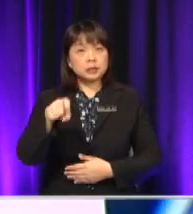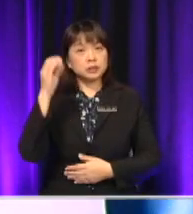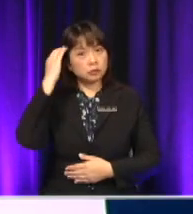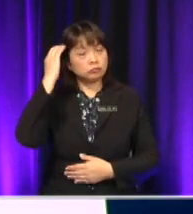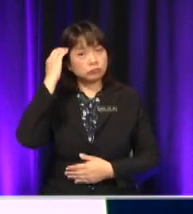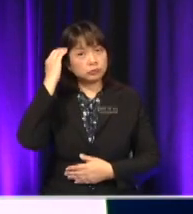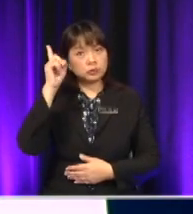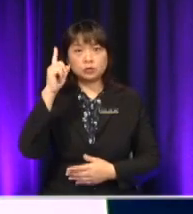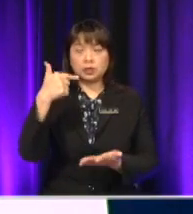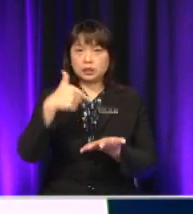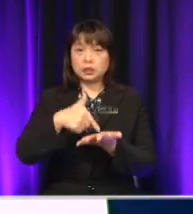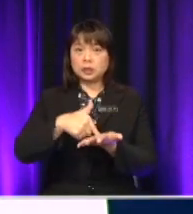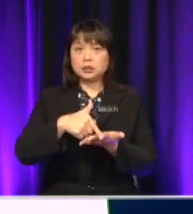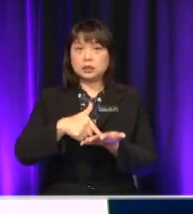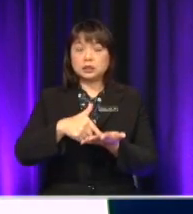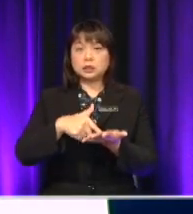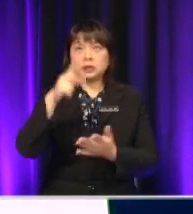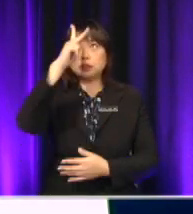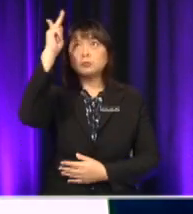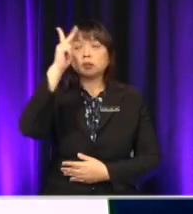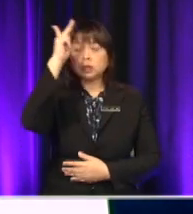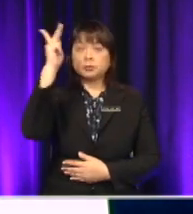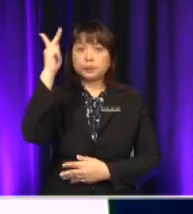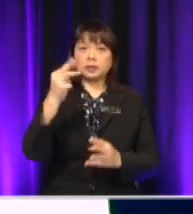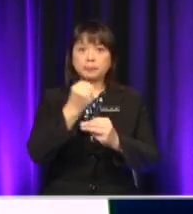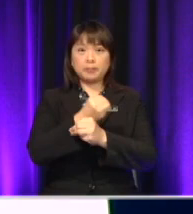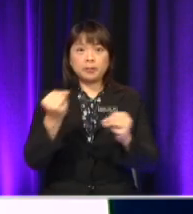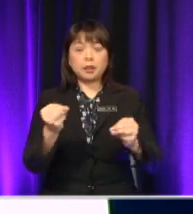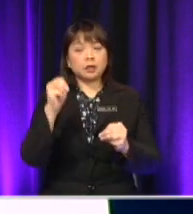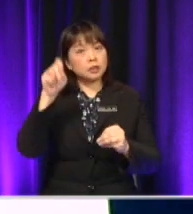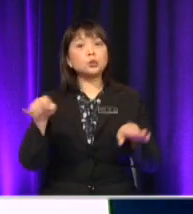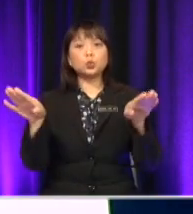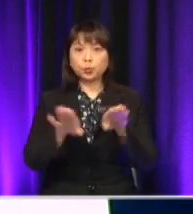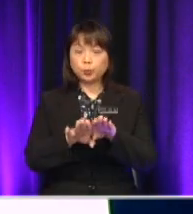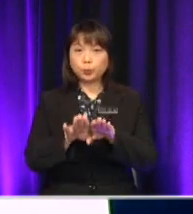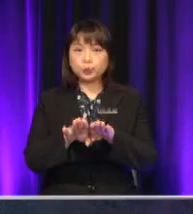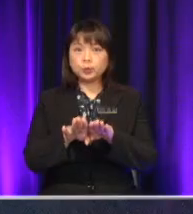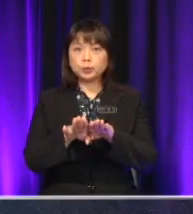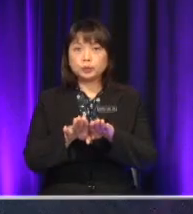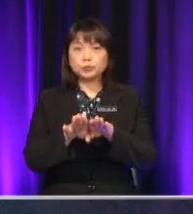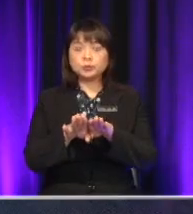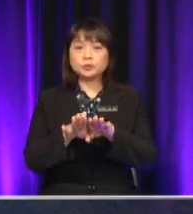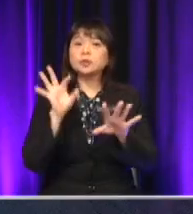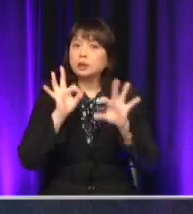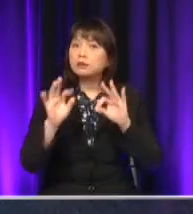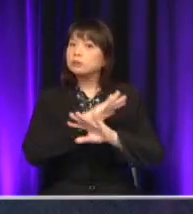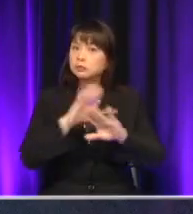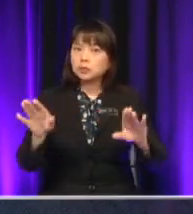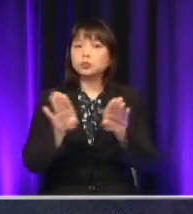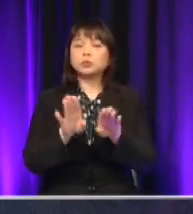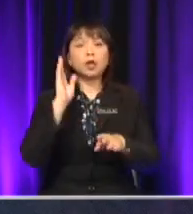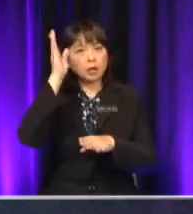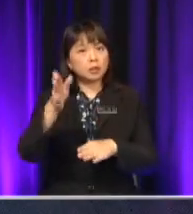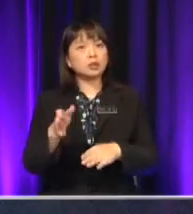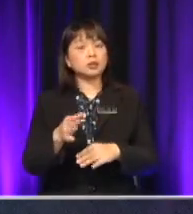lagi. Kipas angin dekat makmal tu. Kena tutup. Kena tutup. Kalau tak itu akan mempengaruhi. Jadinya